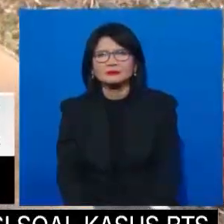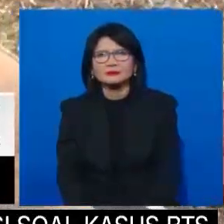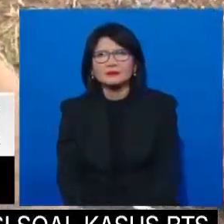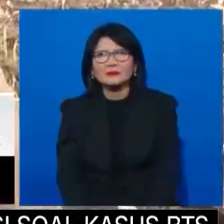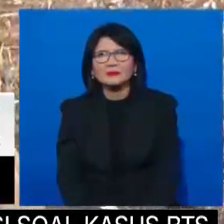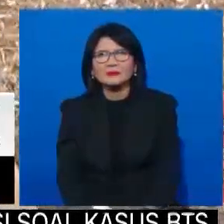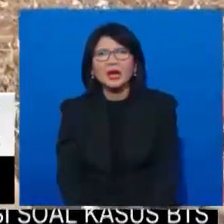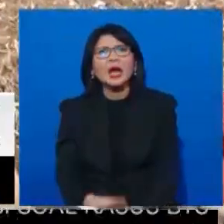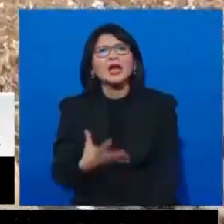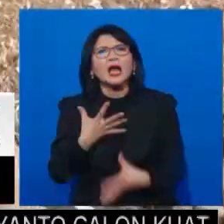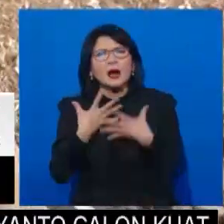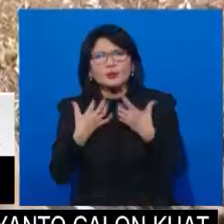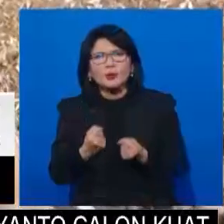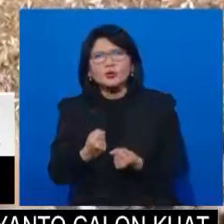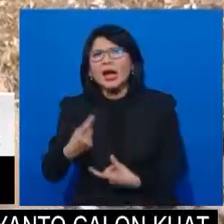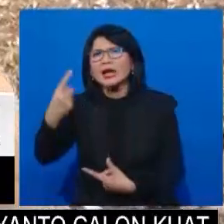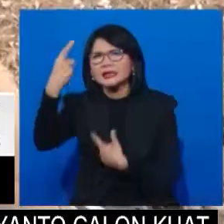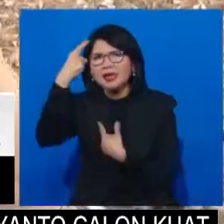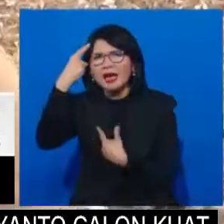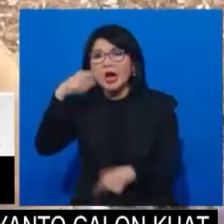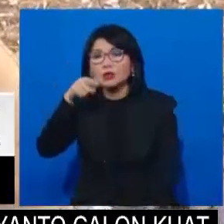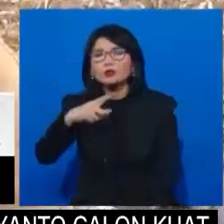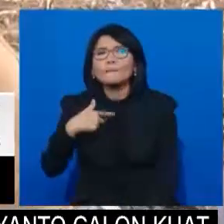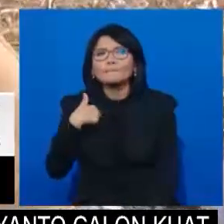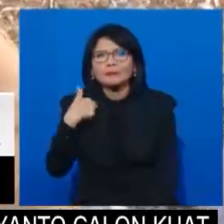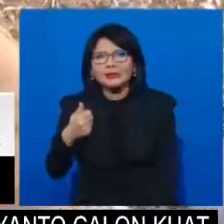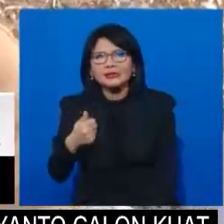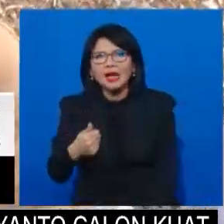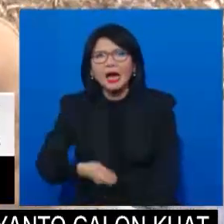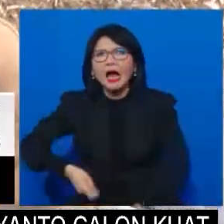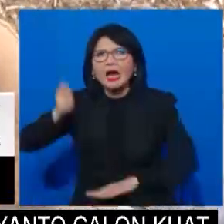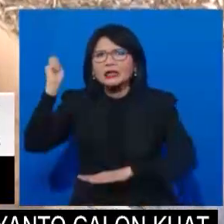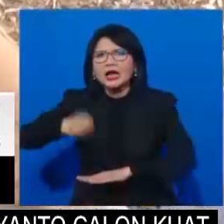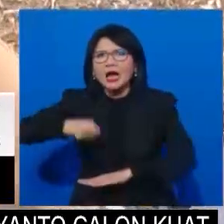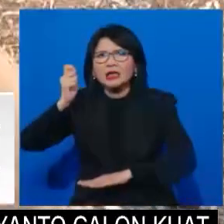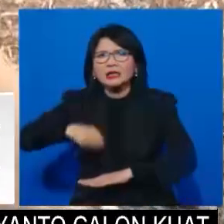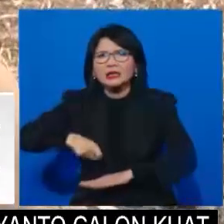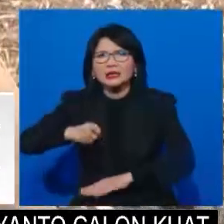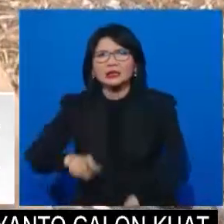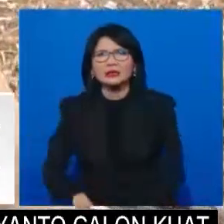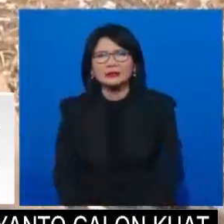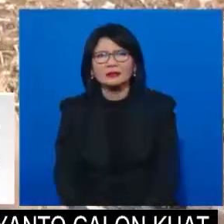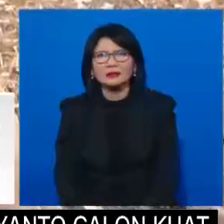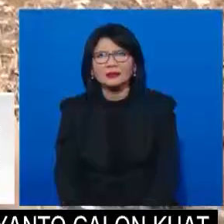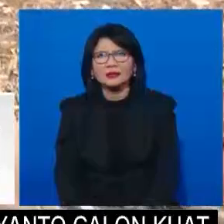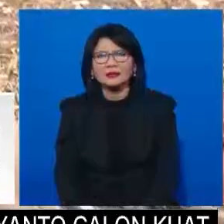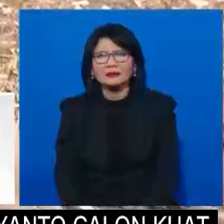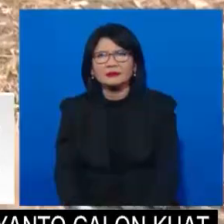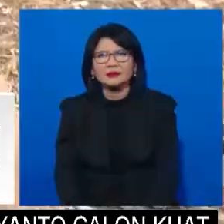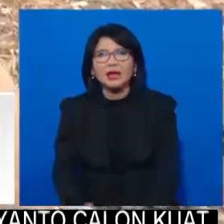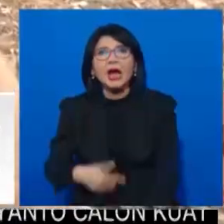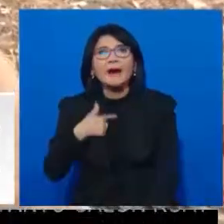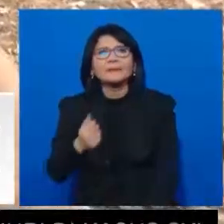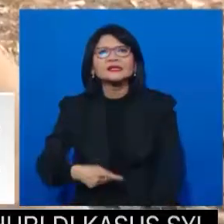Ya, semoga para tersangkanya bisa diadili seadil-adilnya dan bisa